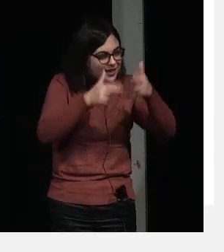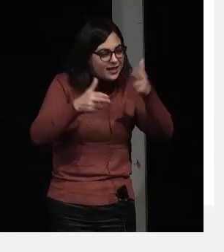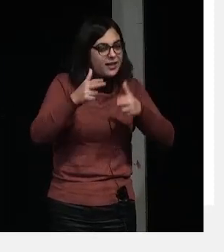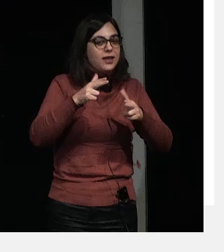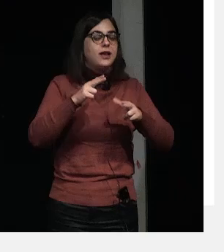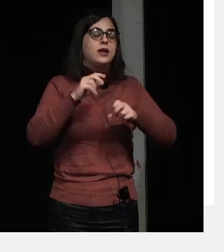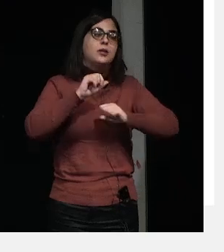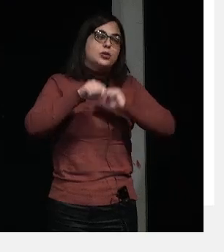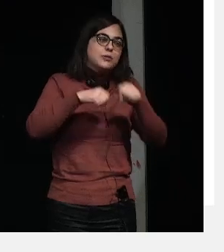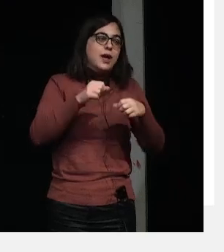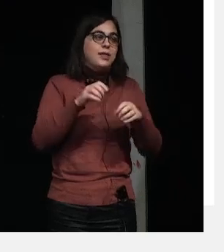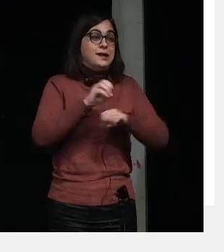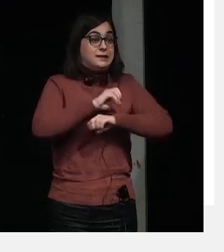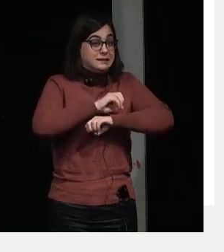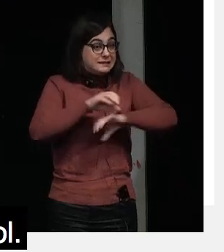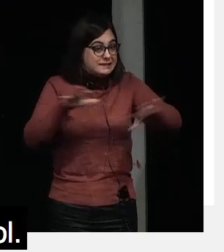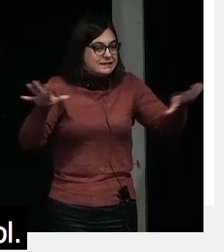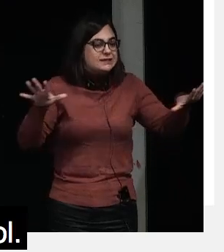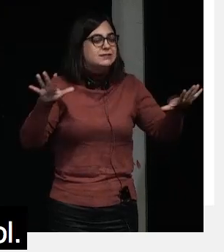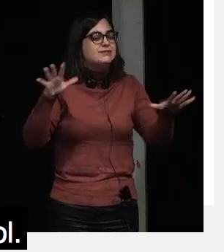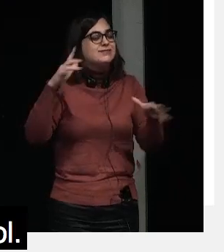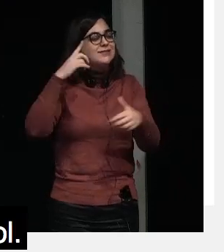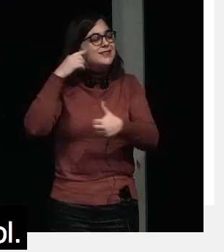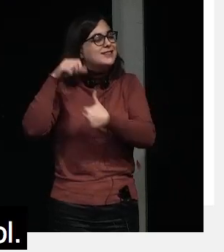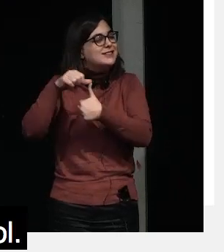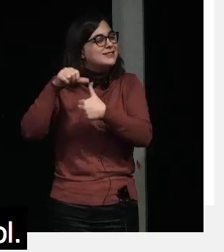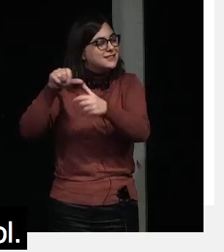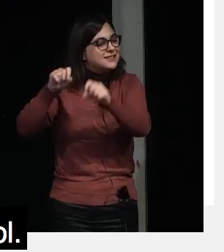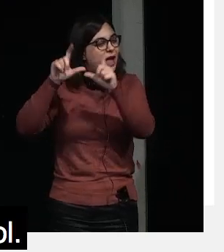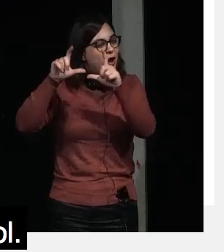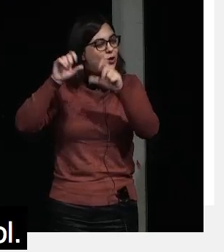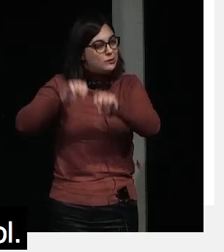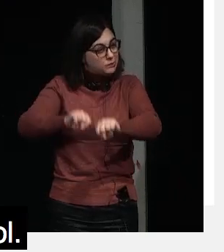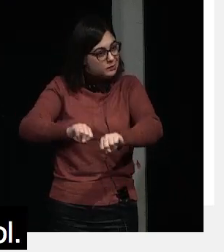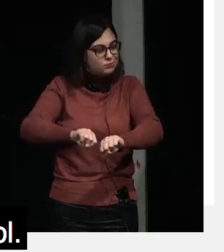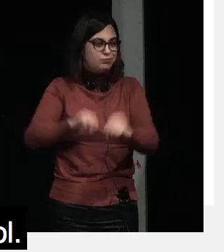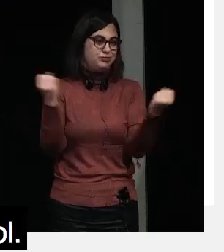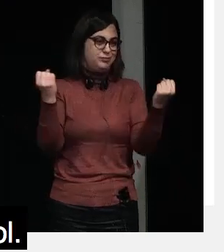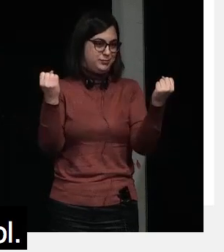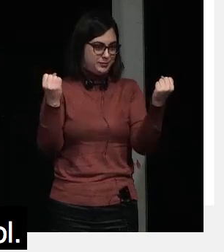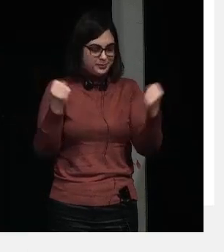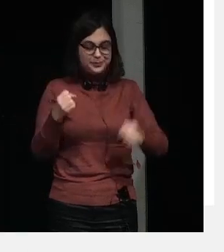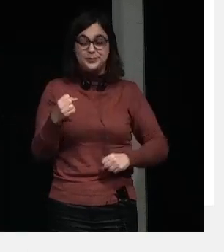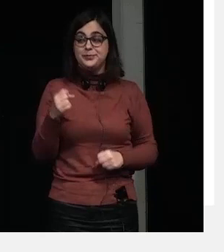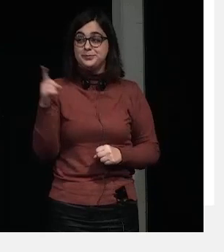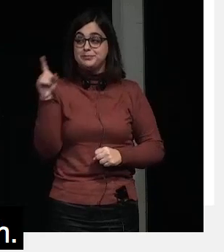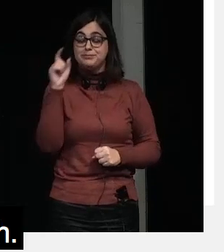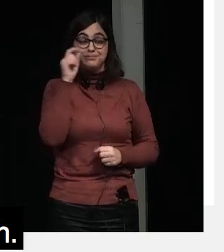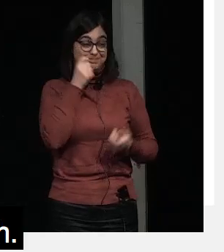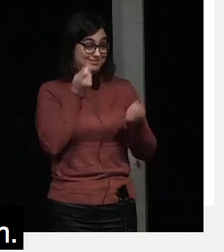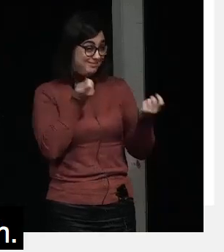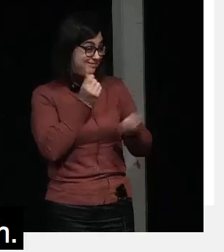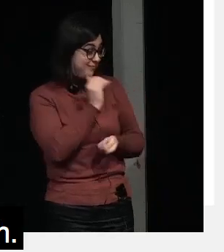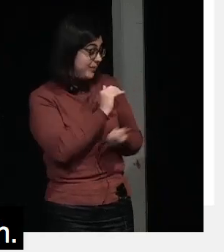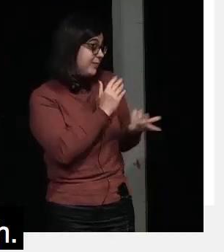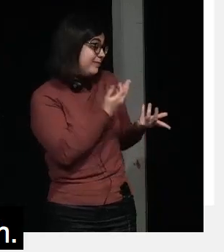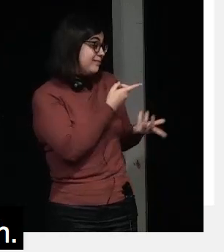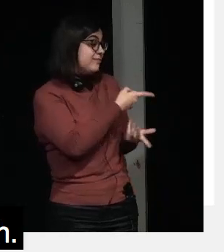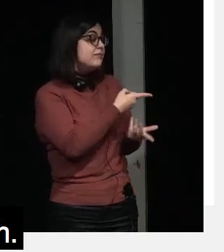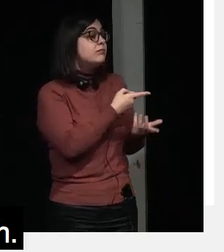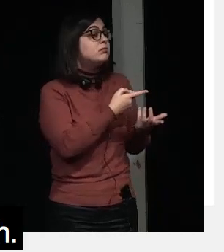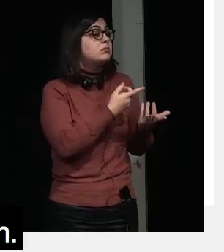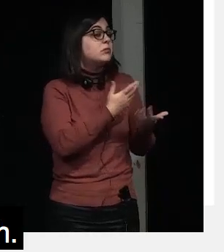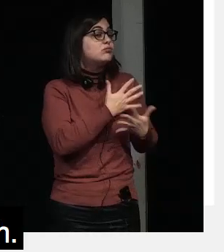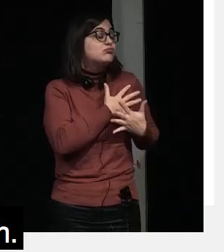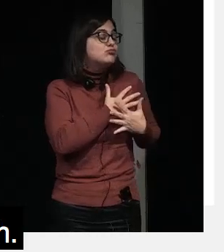τα στερεότυπα. Παρά τα αυτά, δεν σε εμπόδισε καθόλου και σε καλλιτεχνικό σχόλιο να πας. Αυτή η κλίση που είχες και η αγάπη